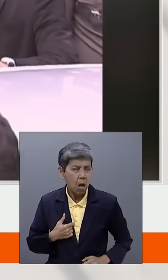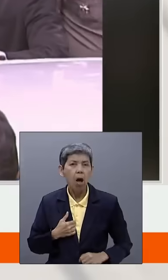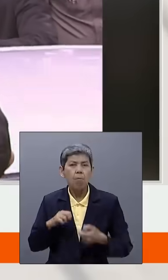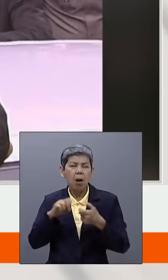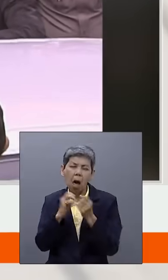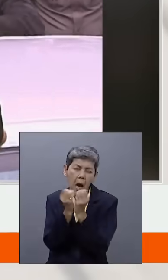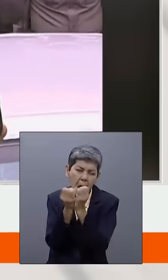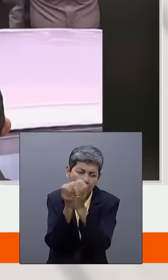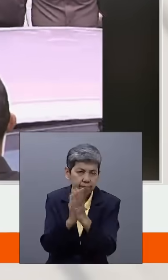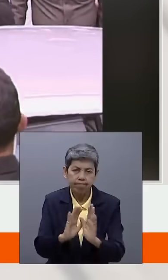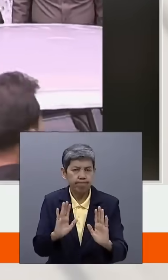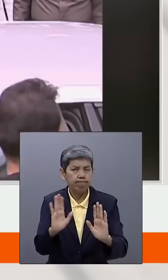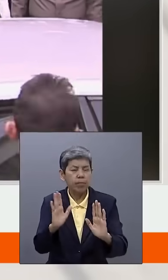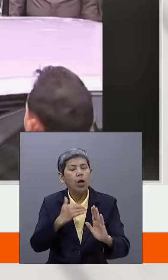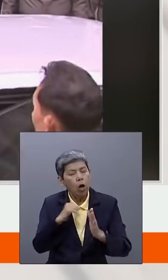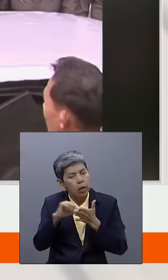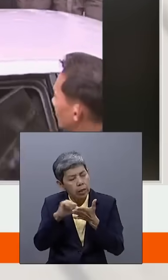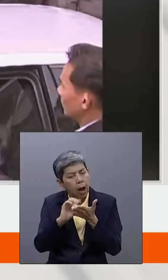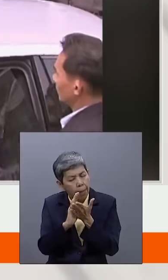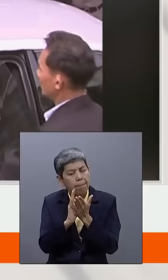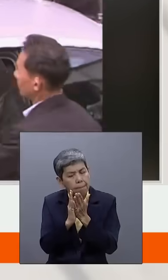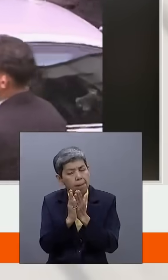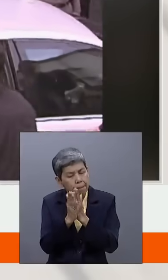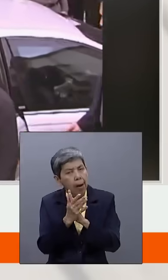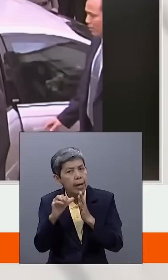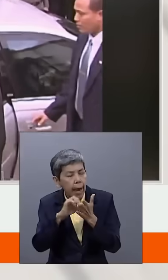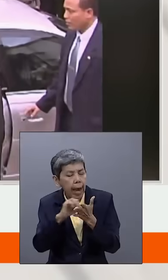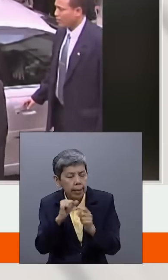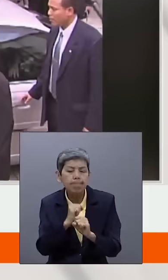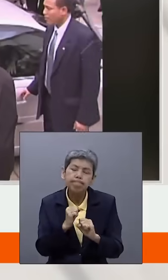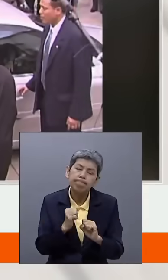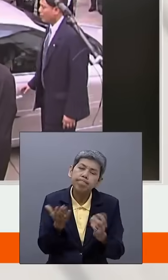เมืองมันติดล็อกเนี่ยเราก็ค่อยๆคลายล็อกด้วยการถอยคนละก้าวเนี